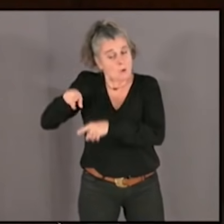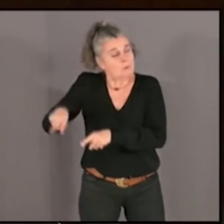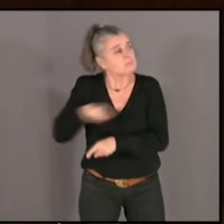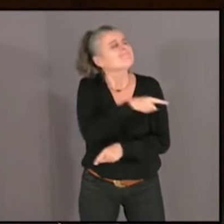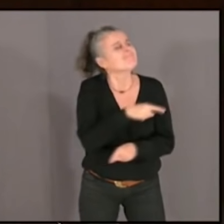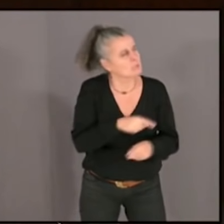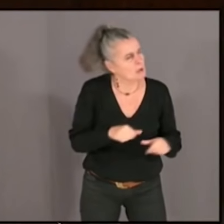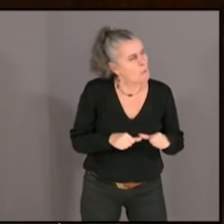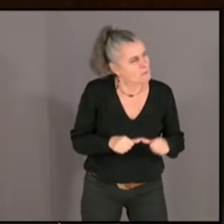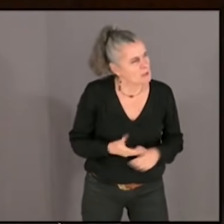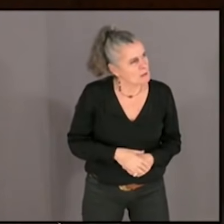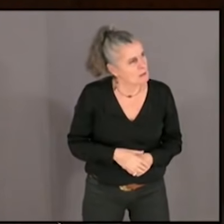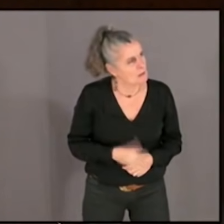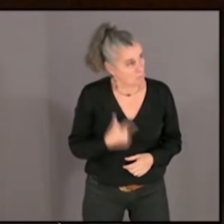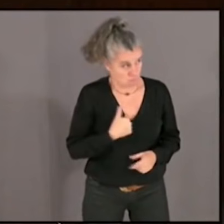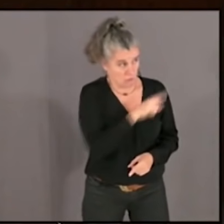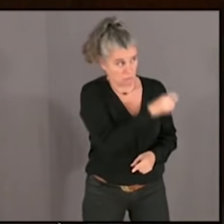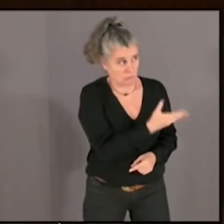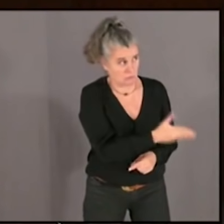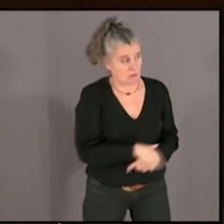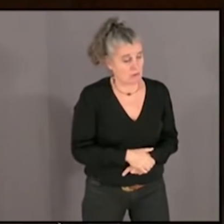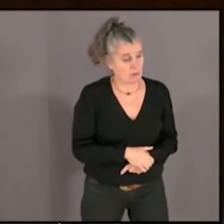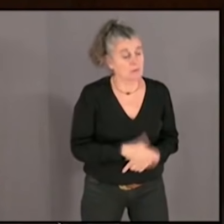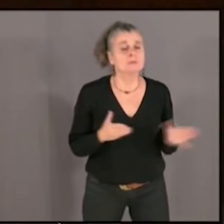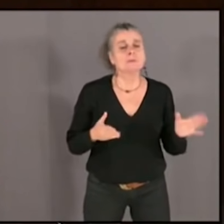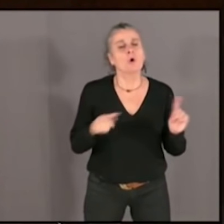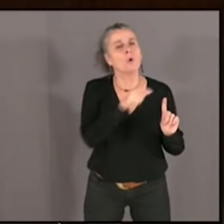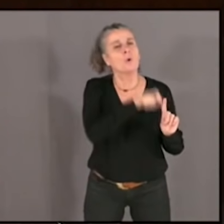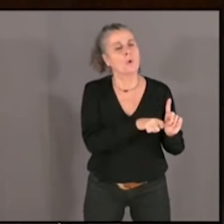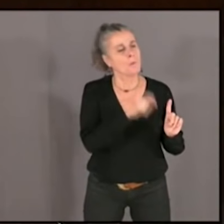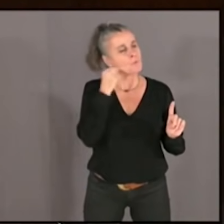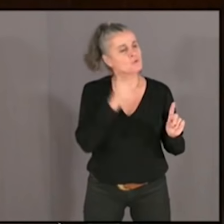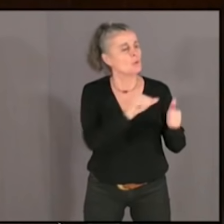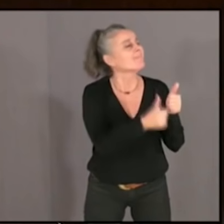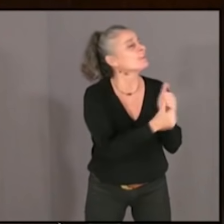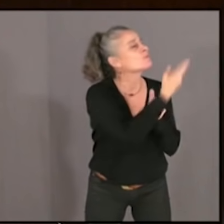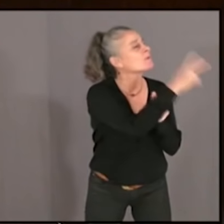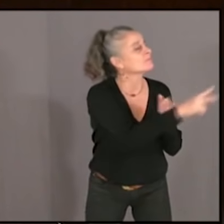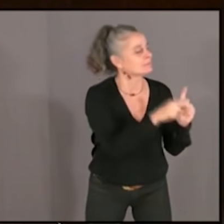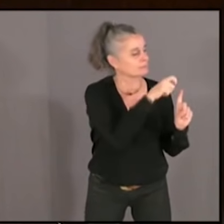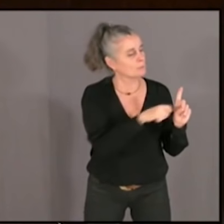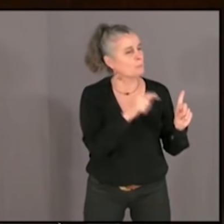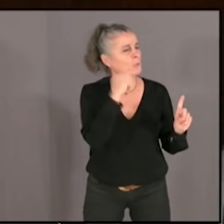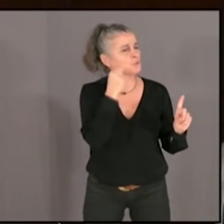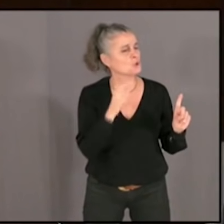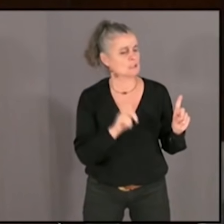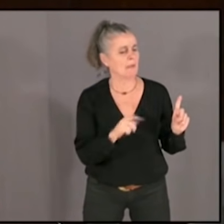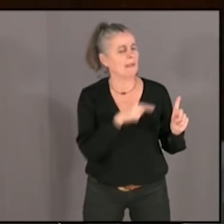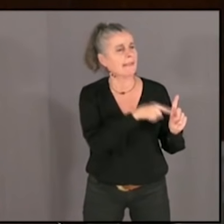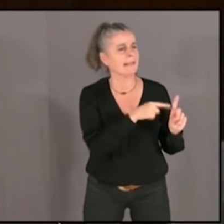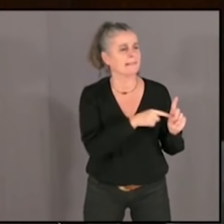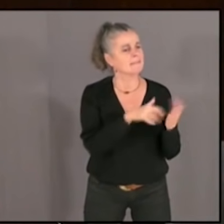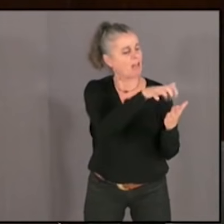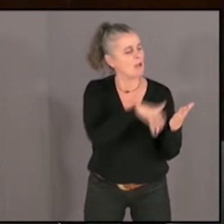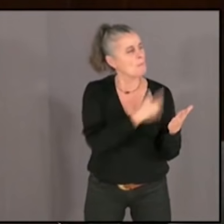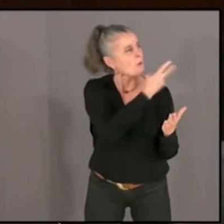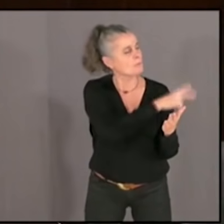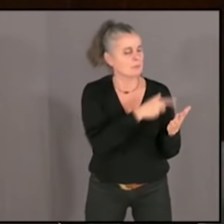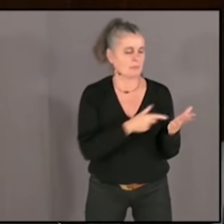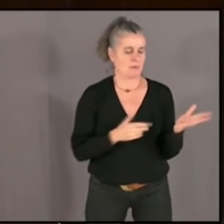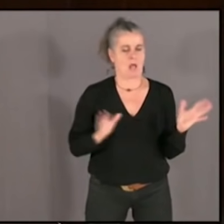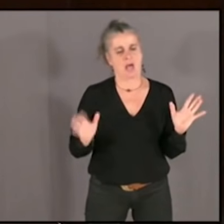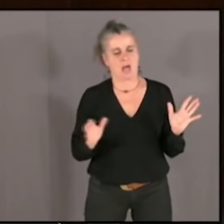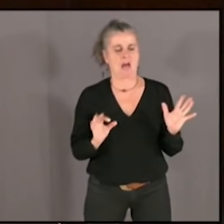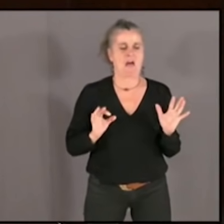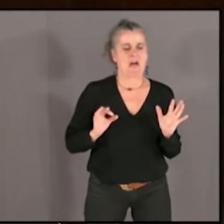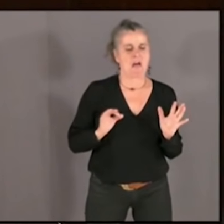de presse de votre adjoint au sport, M. Gibrayel, qui évoque dans cette affaire insupportable, qui a encore fait passer